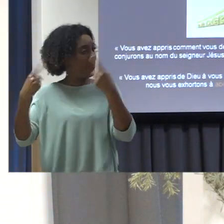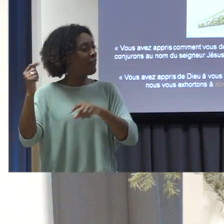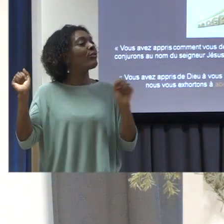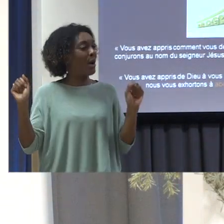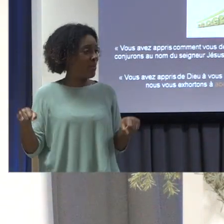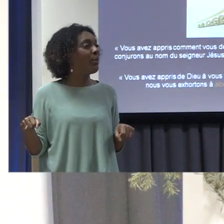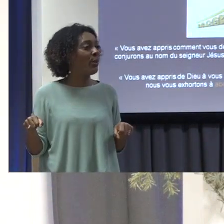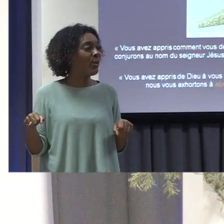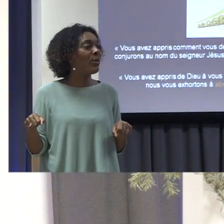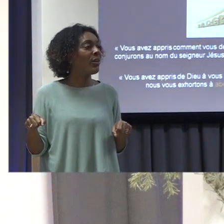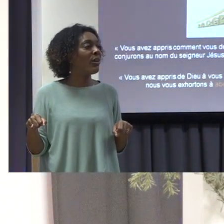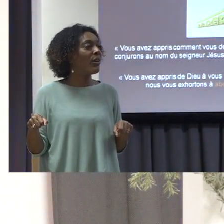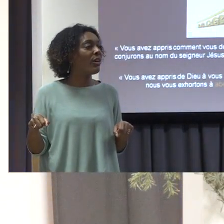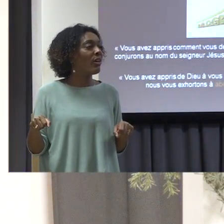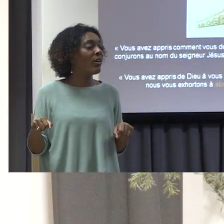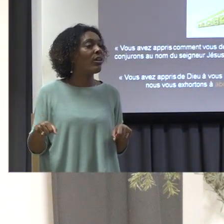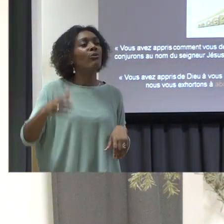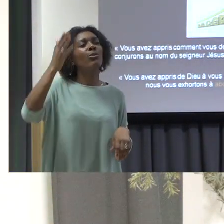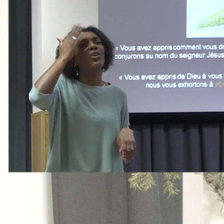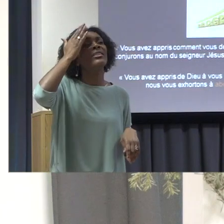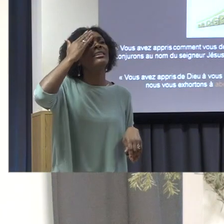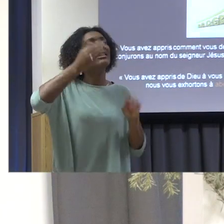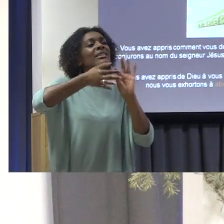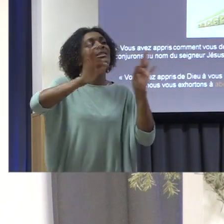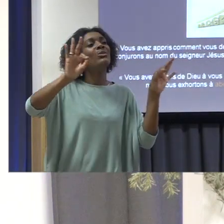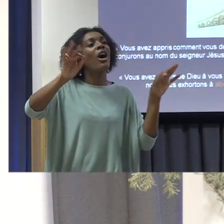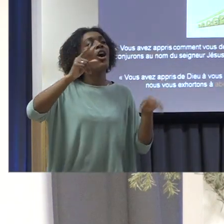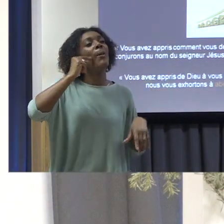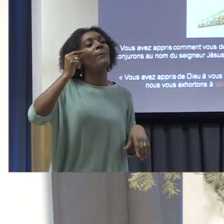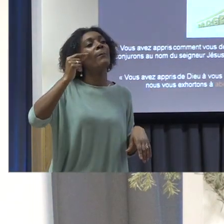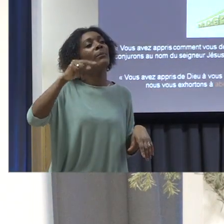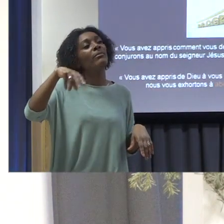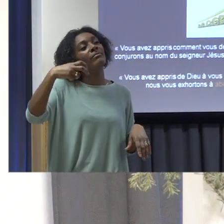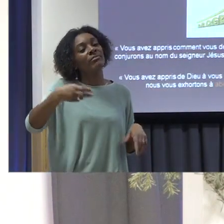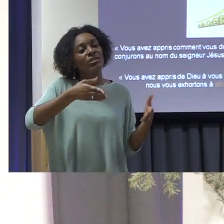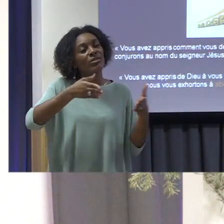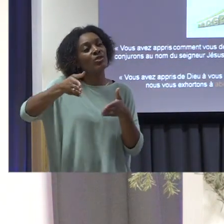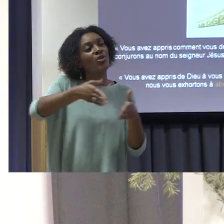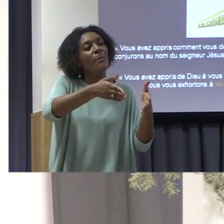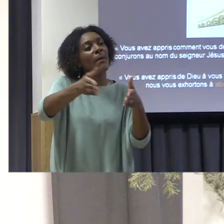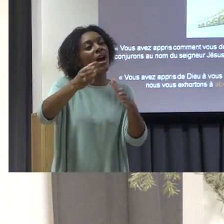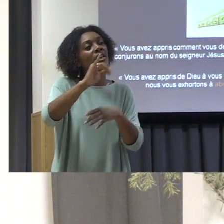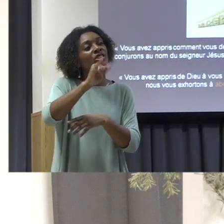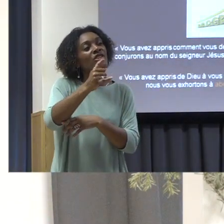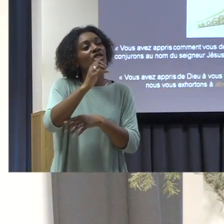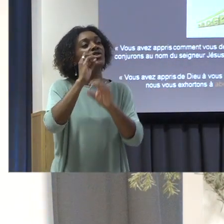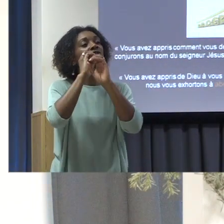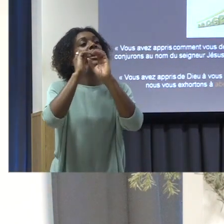Vous connaissez tous sûrement cette parabole de cet homme qui était sur le chemin de Jéricho et qui a été